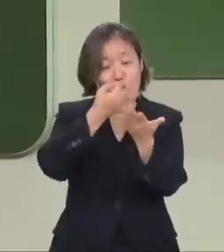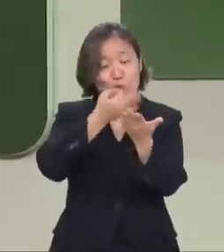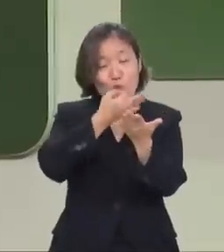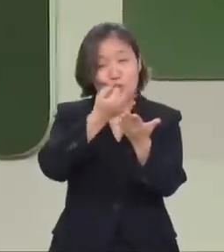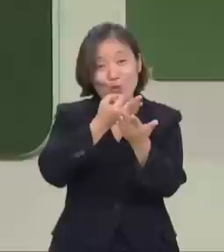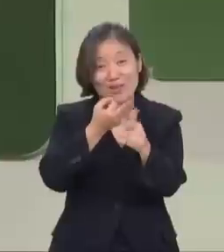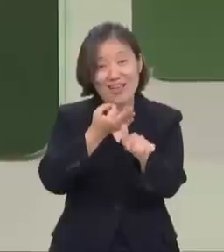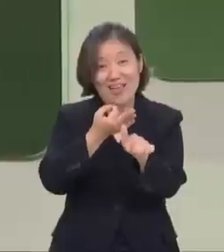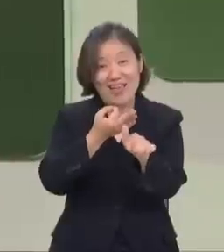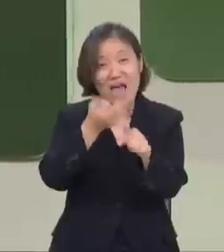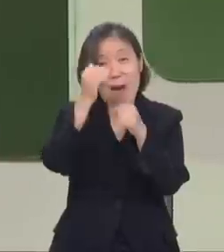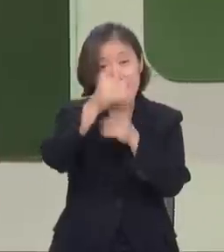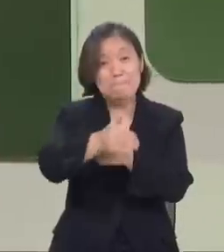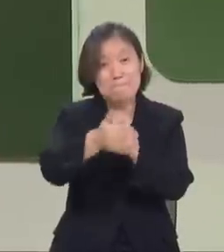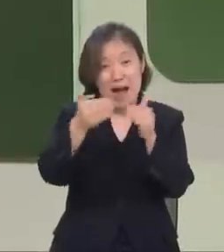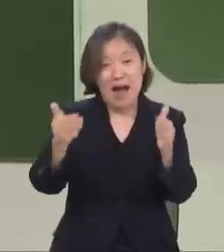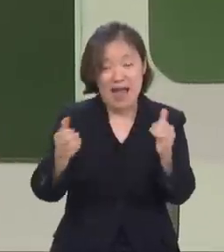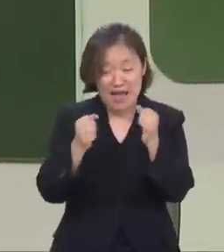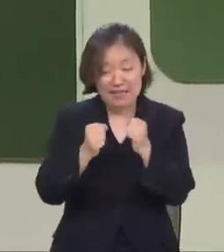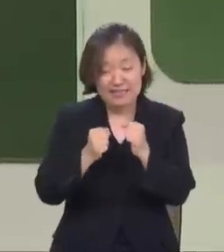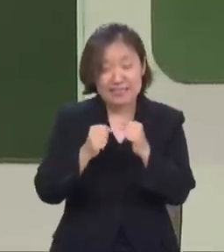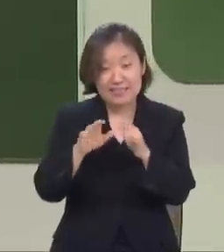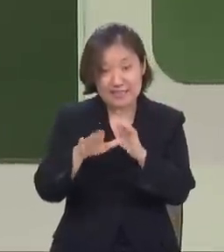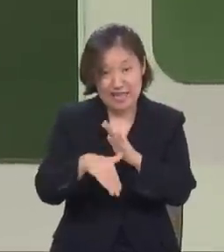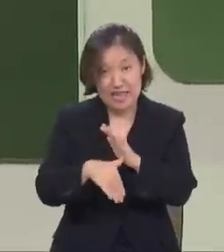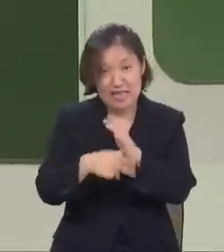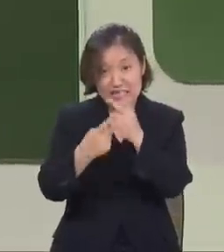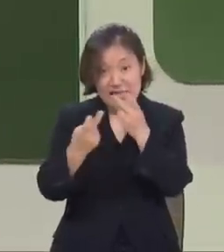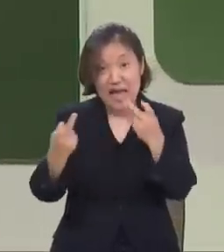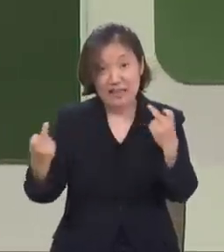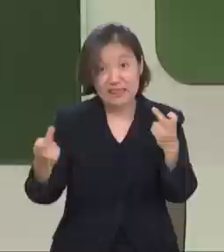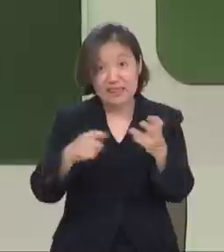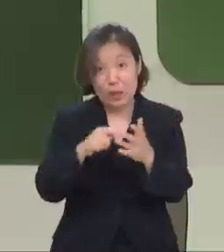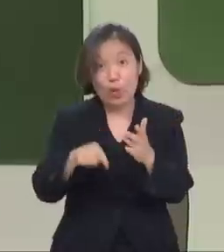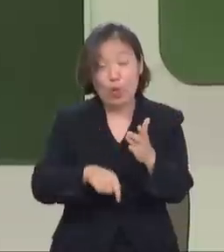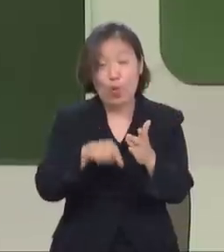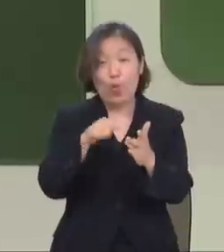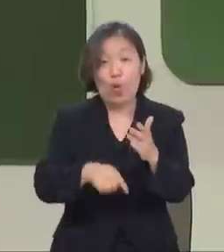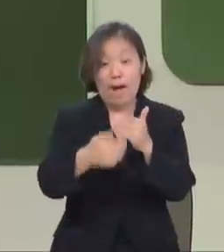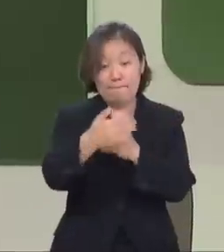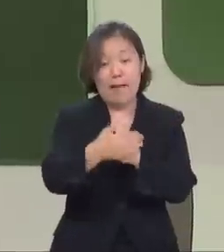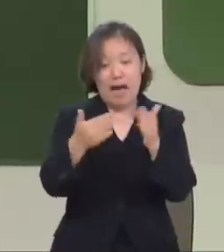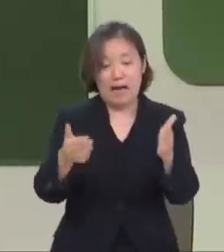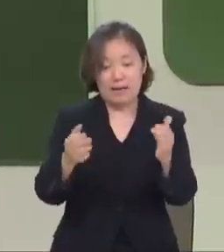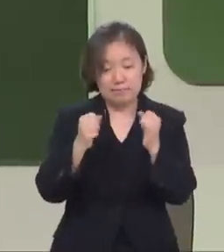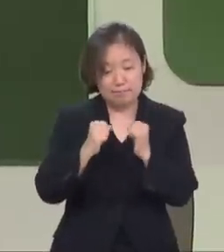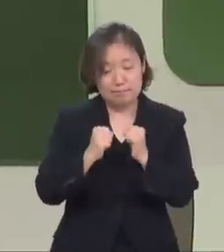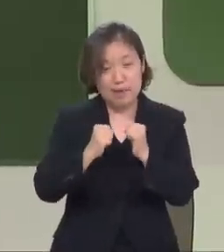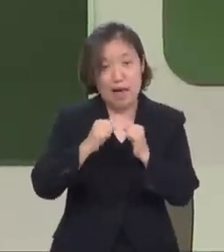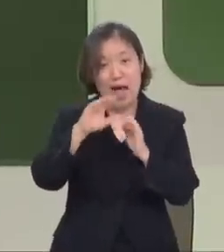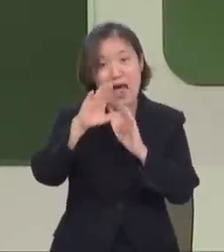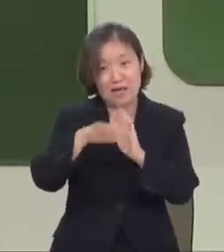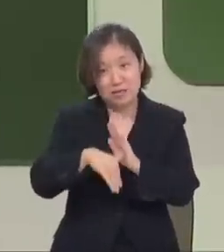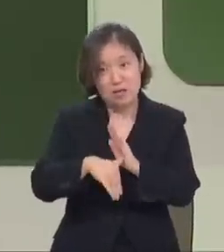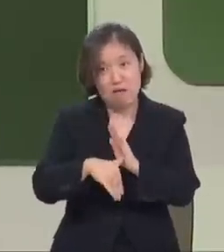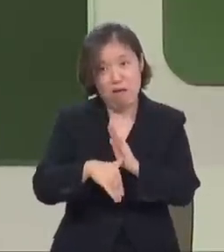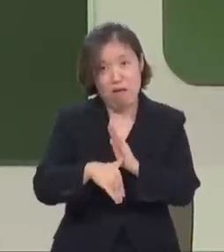당신이 이렇게 이제 작은 방에서 머무르고 계셨는데 산사에 작은 방에 머무르고 있을 때